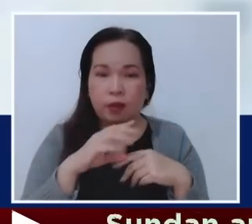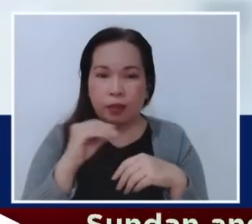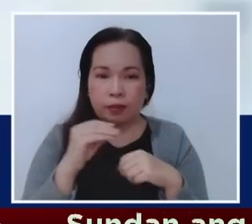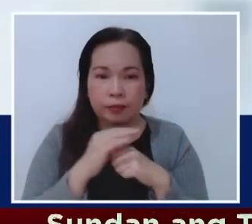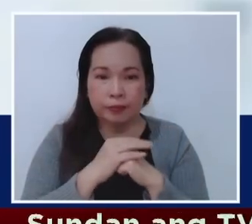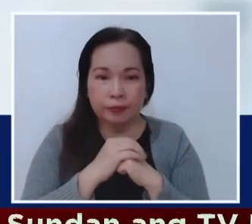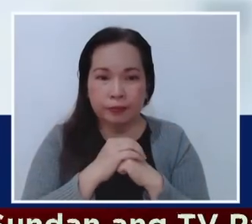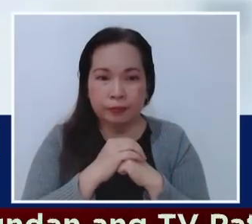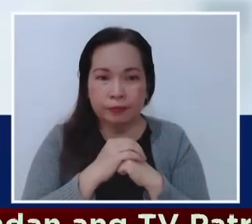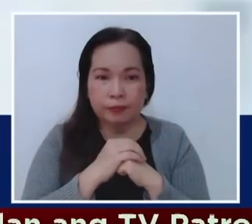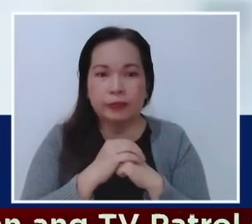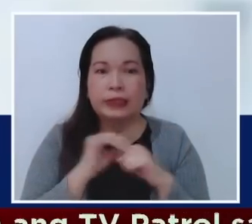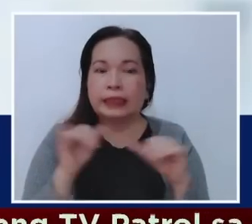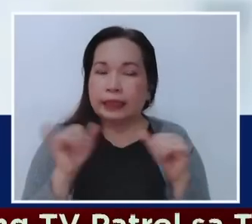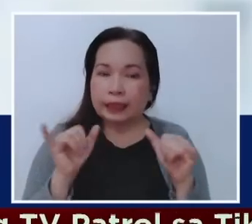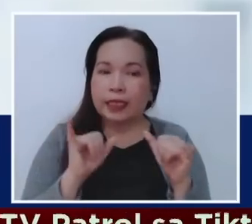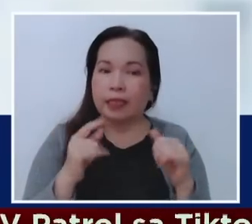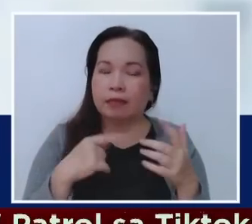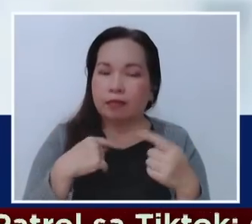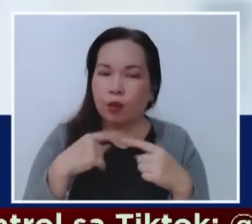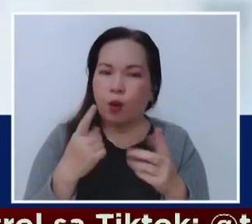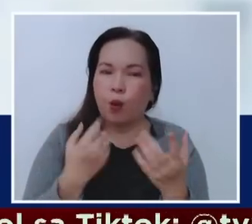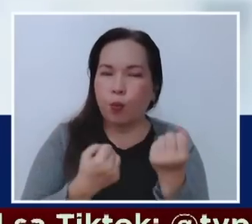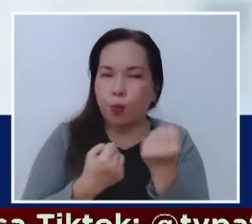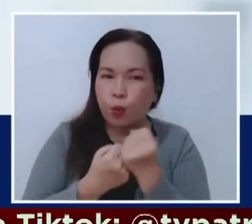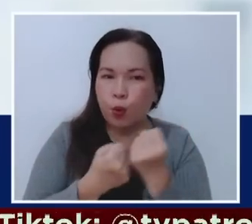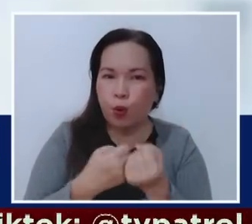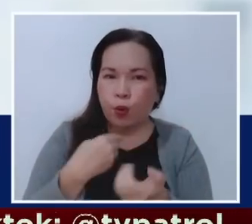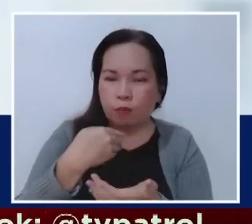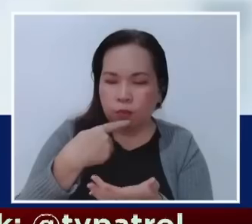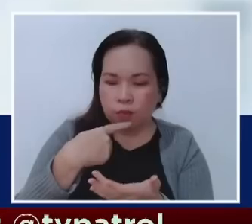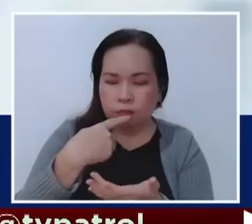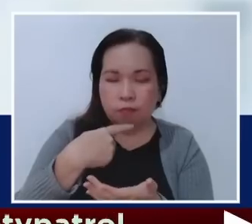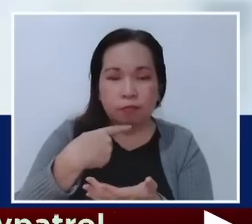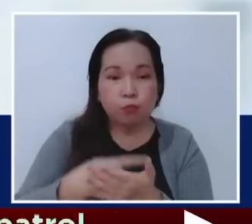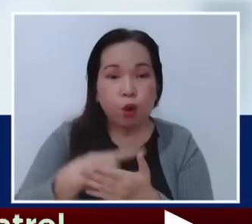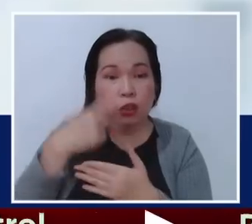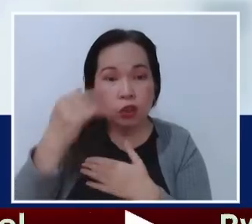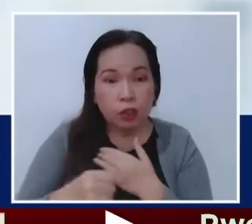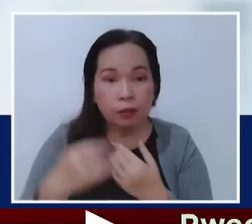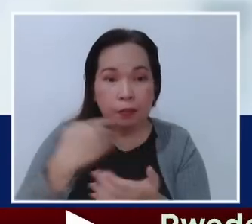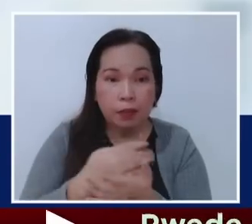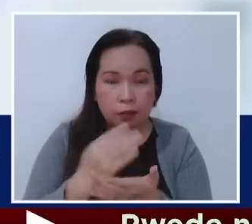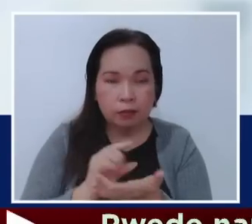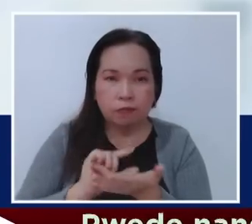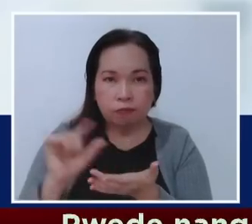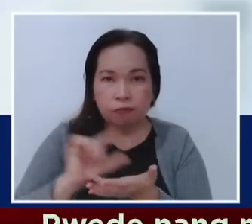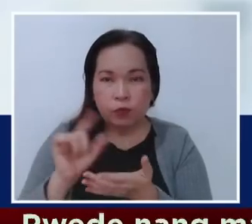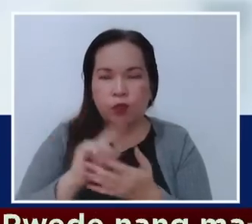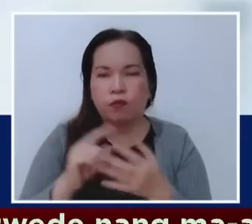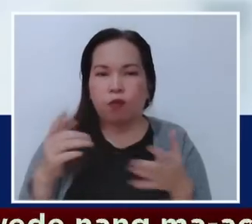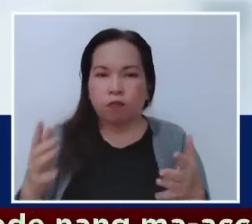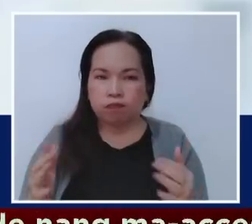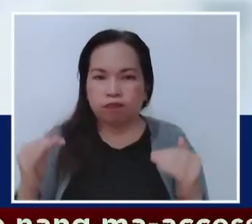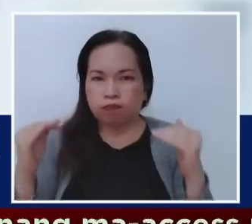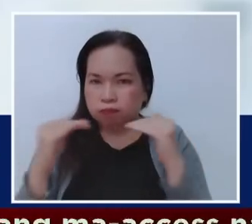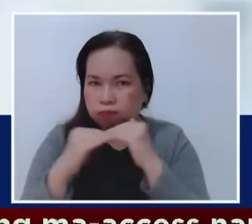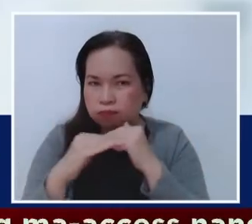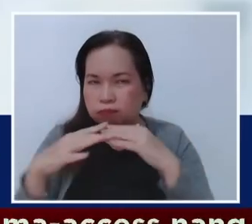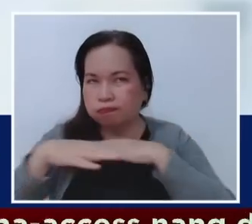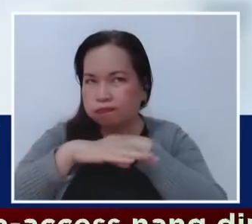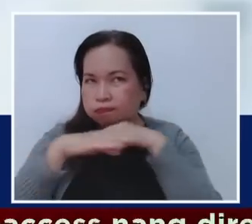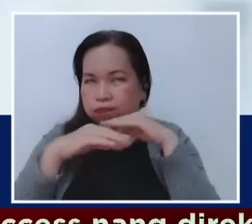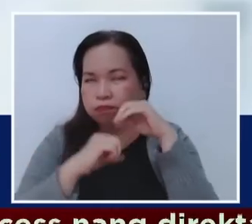napunta rin sa pagpondo ng mga projects na infrastructure natin. Payo ng IPOFIL, pwedeng makita ang peke